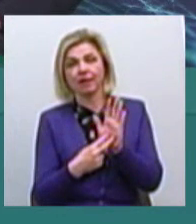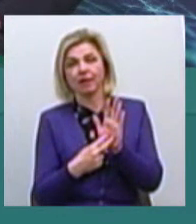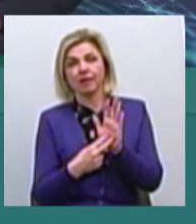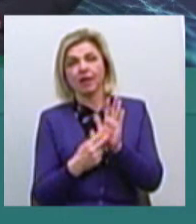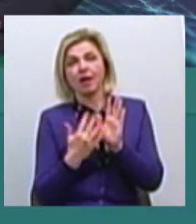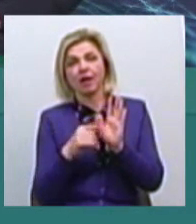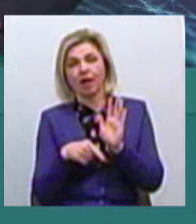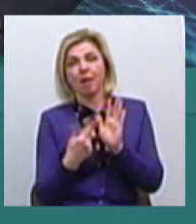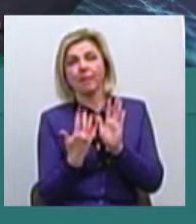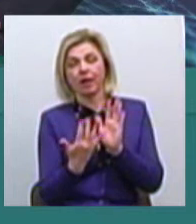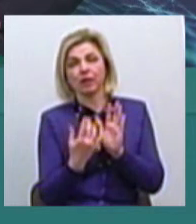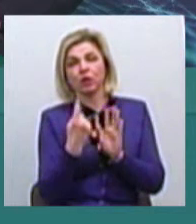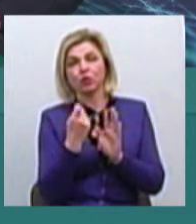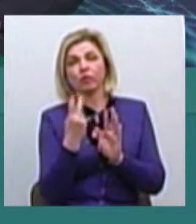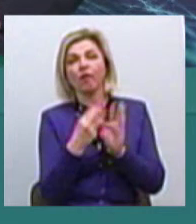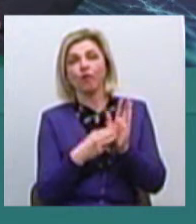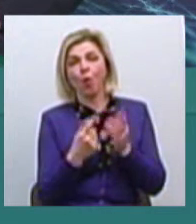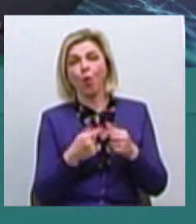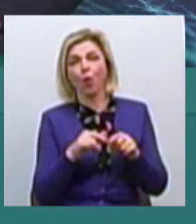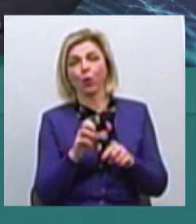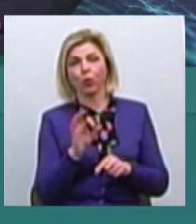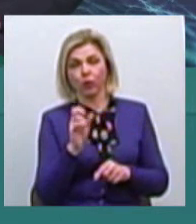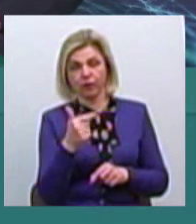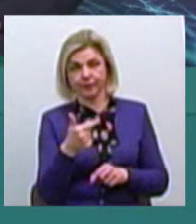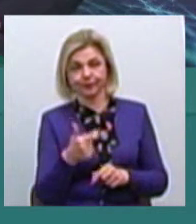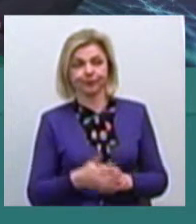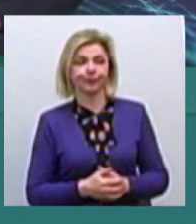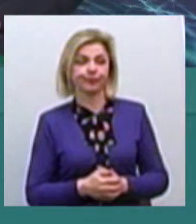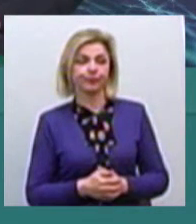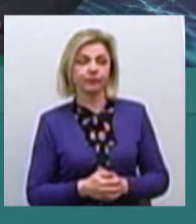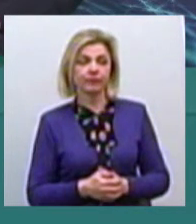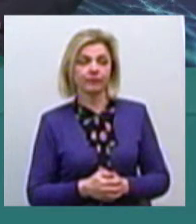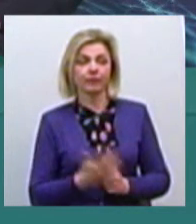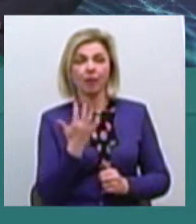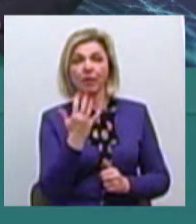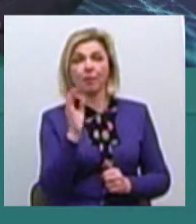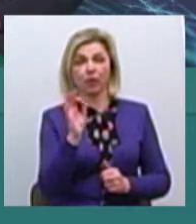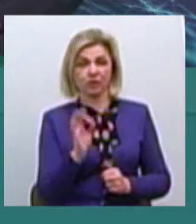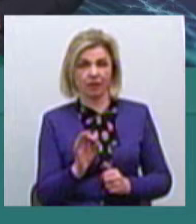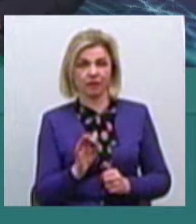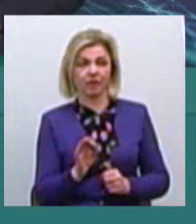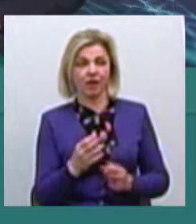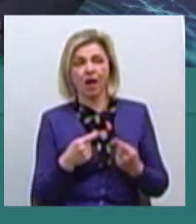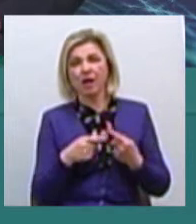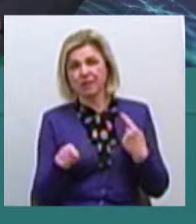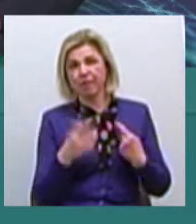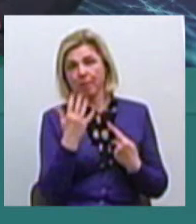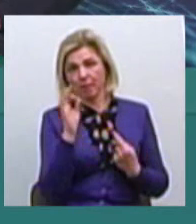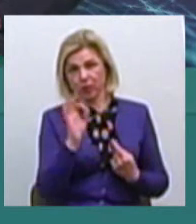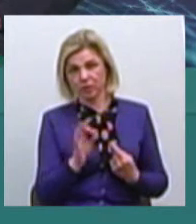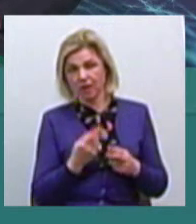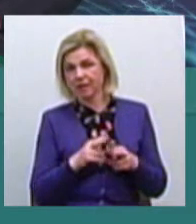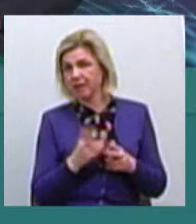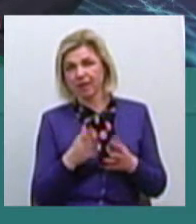87,05 на 128 південному. Це здається Миколаїв безпосередньо 128. Ну, 5% это... Тобто розбіжність 5%. Це вже